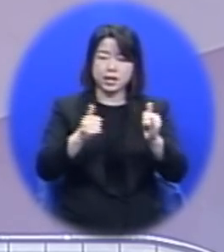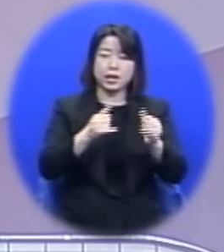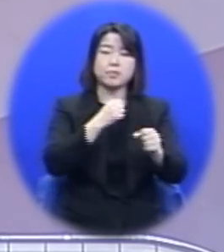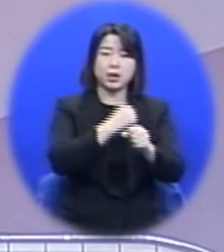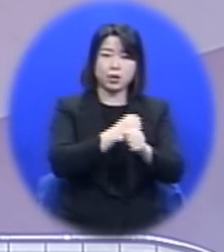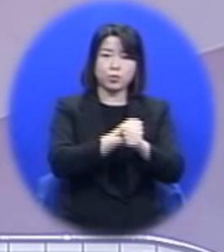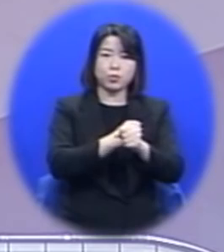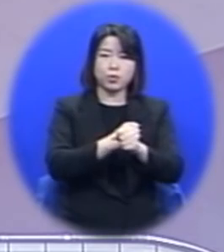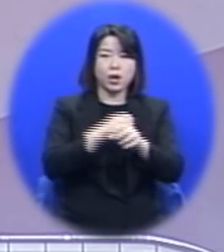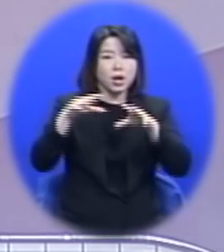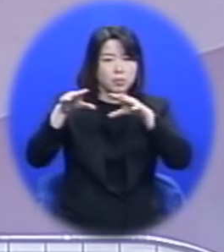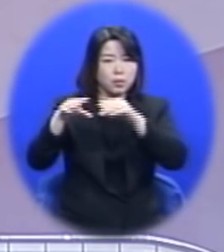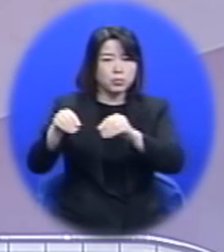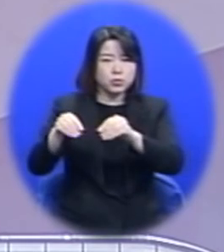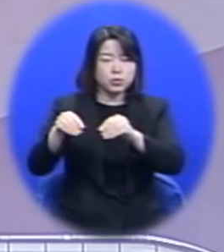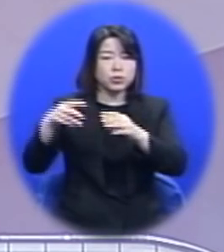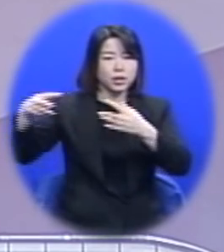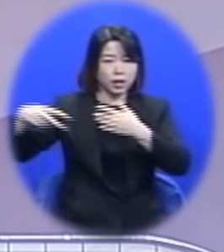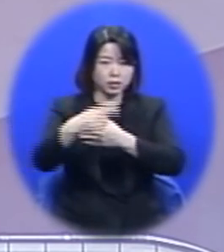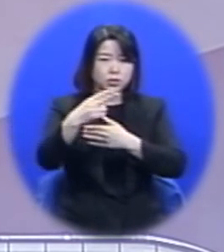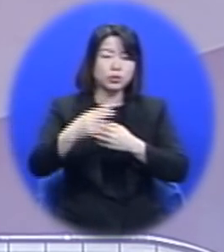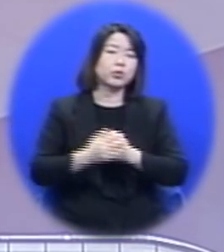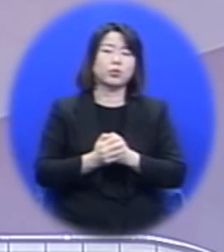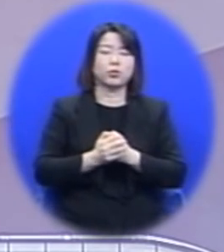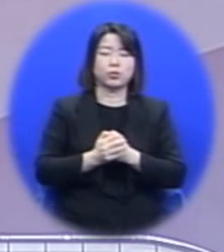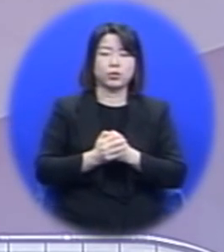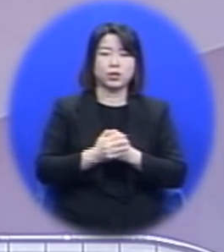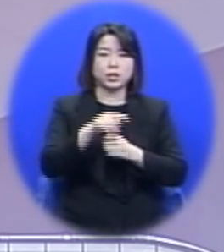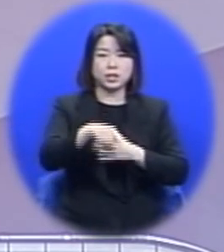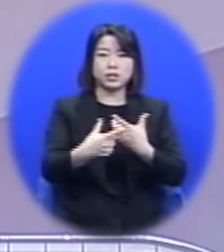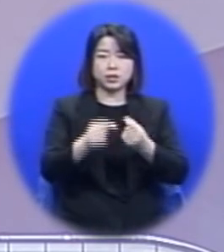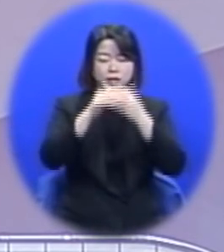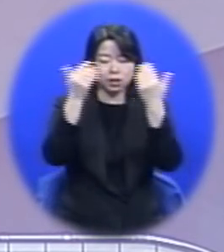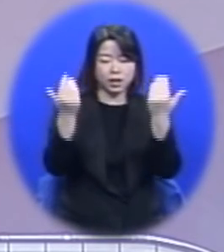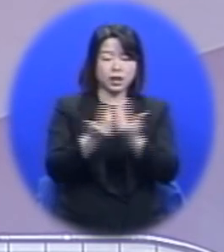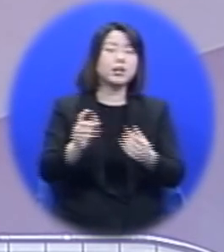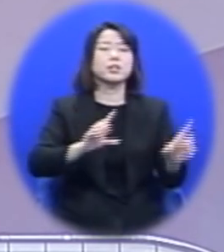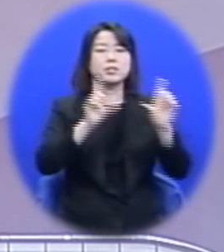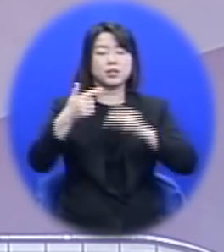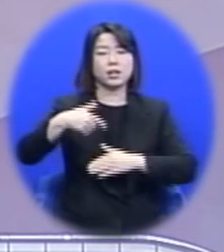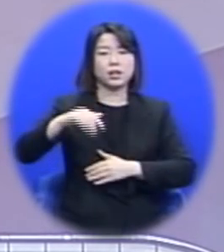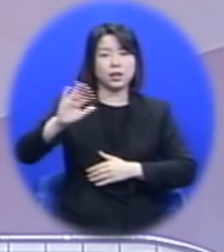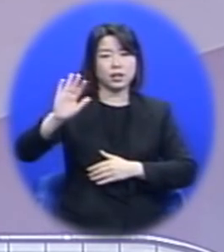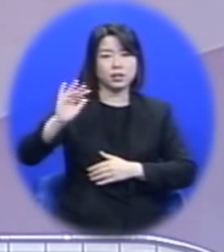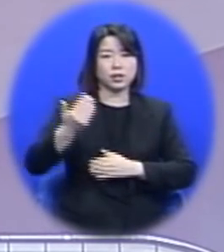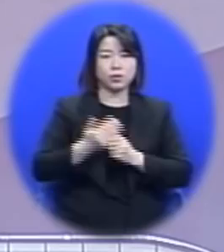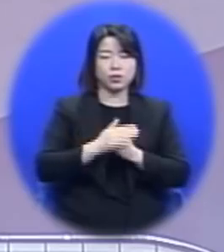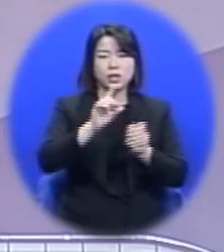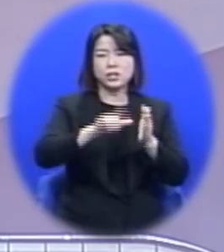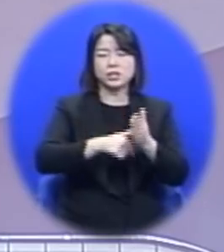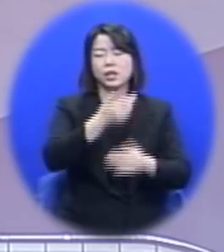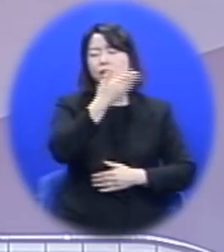거 다 끊고 그렇게 살아야 돼요. 시간이 너무 아깝습니다. 주님.